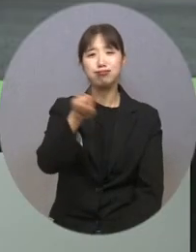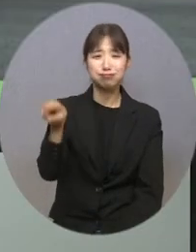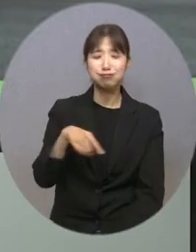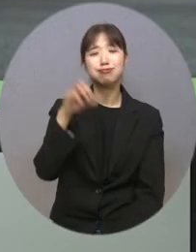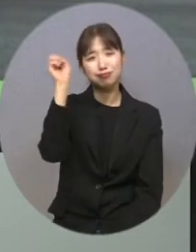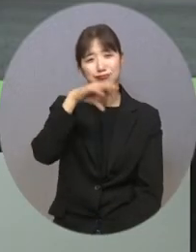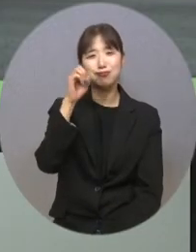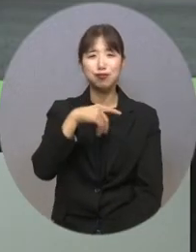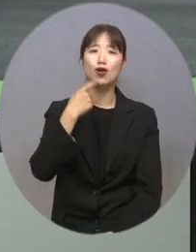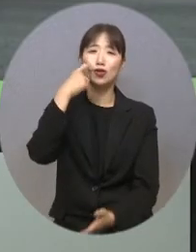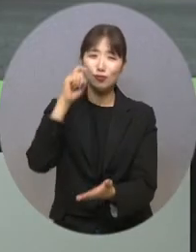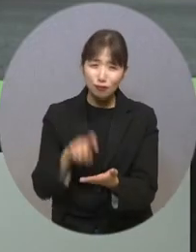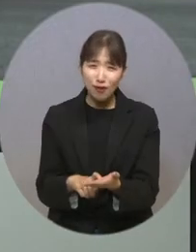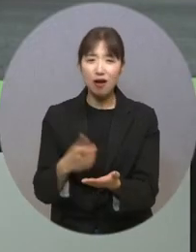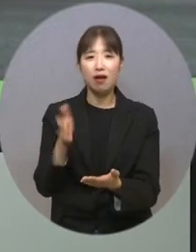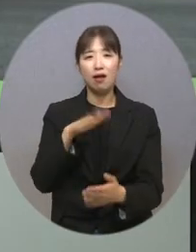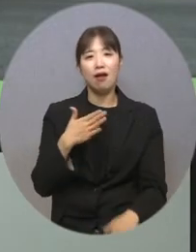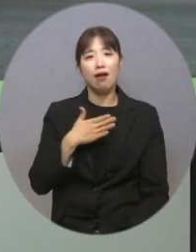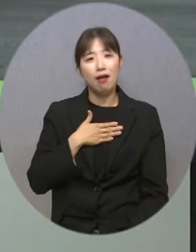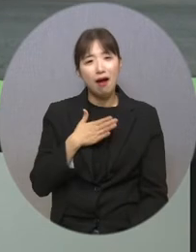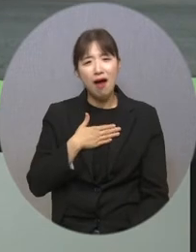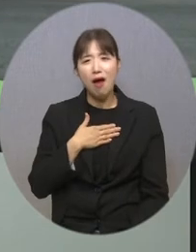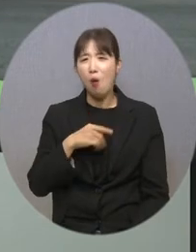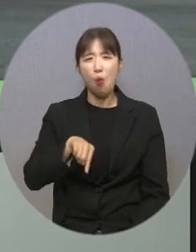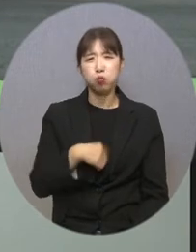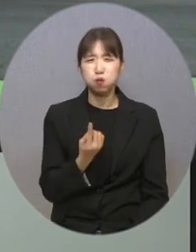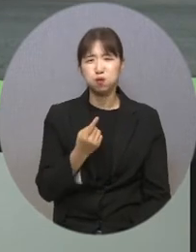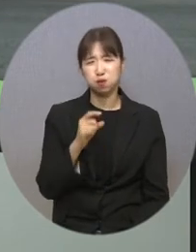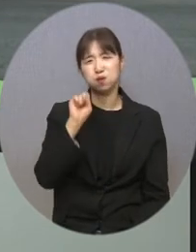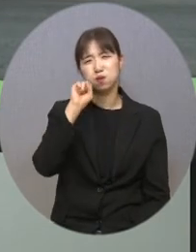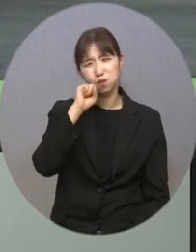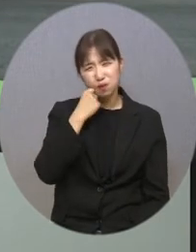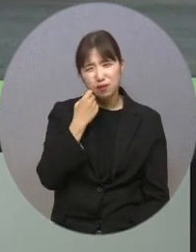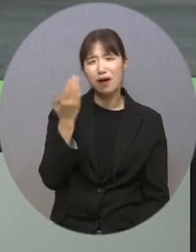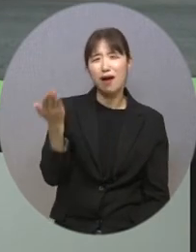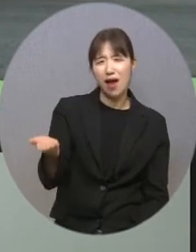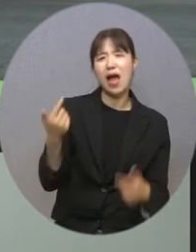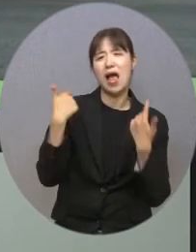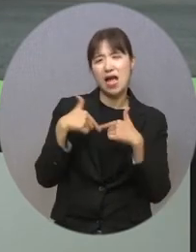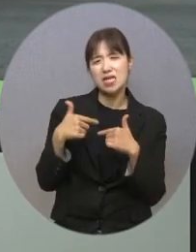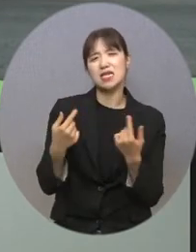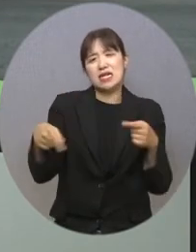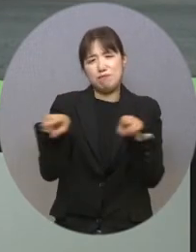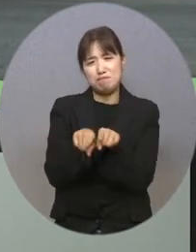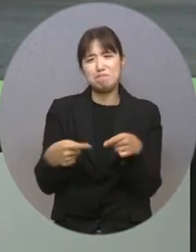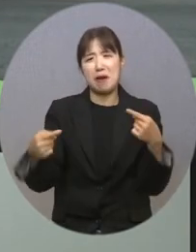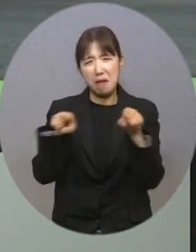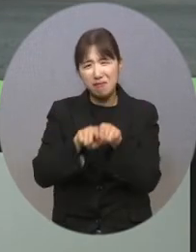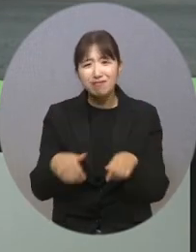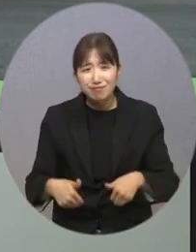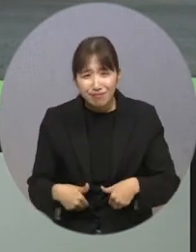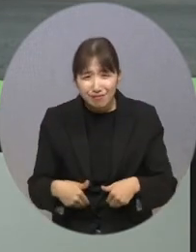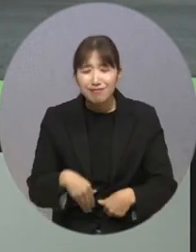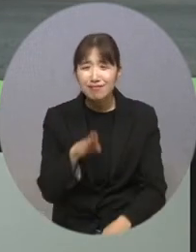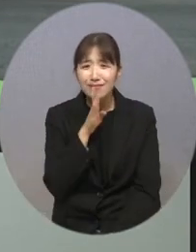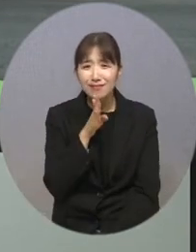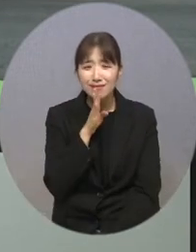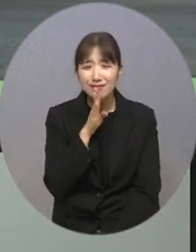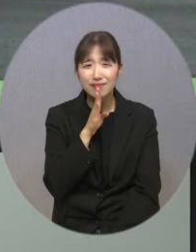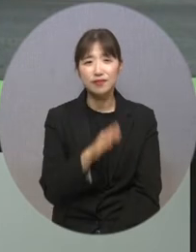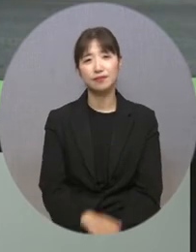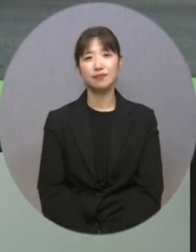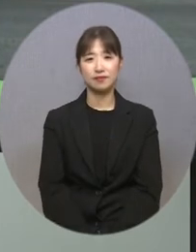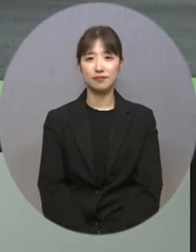항상 옵션이 매 선택과 데 관심사의 누군가가 항상 있어야 하는 네 그런 상황에 계신 거죠 일단